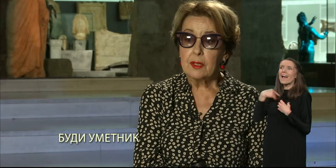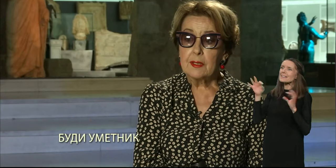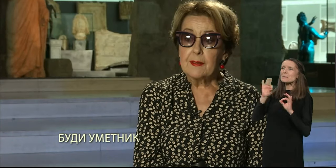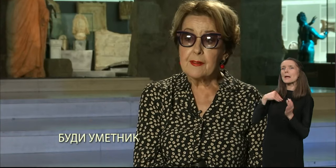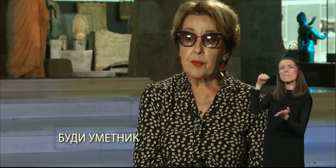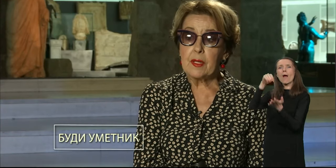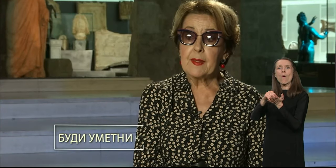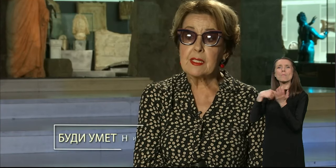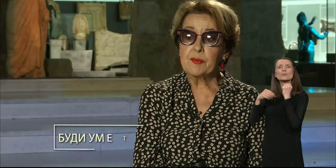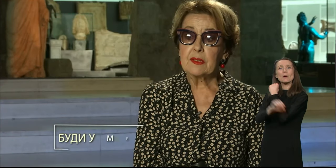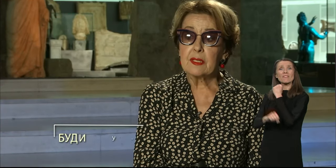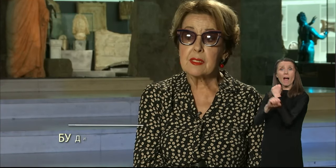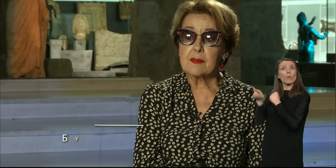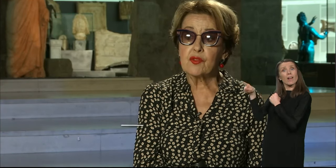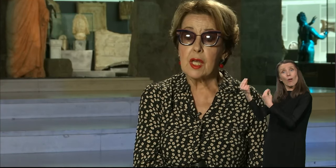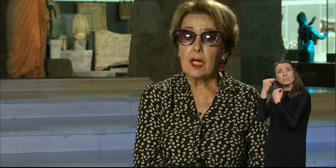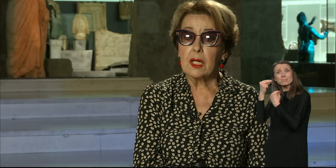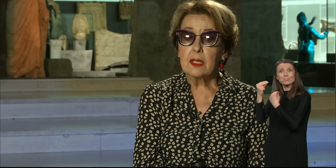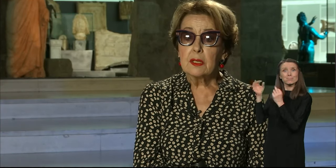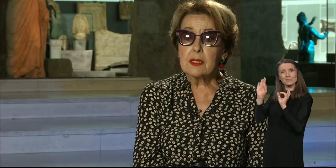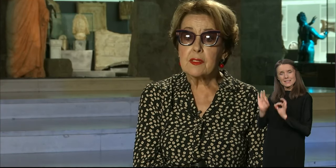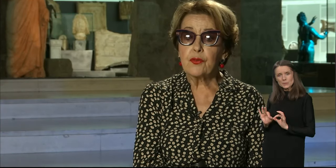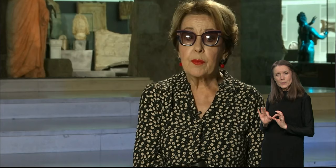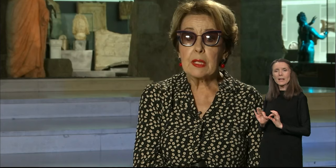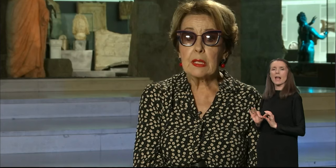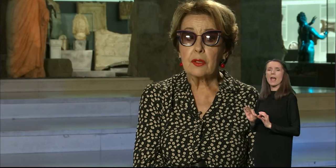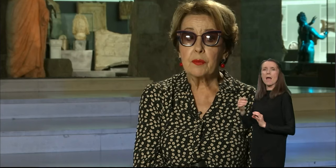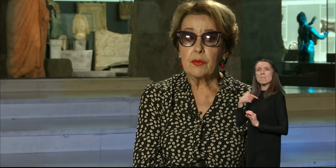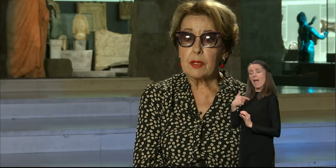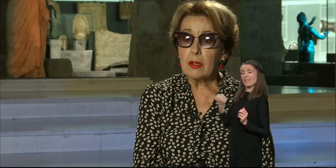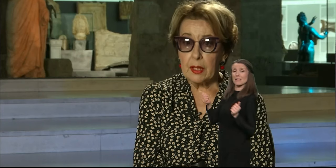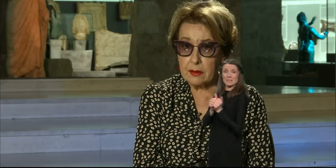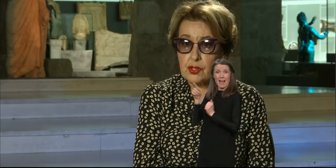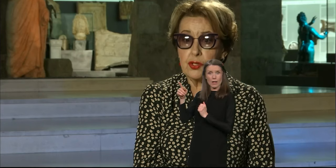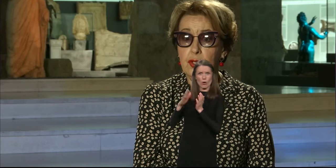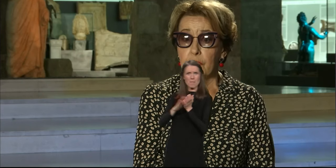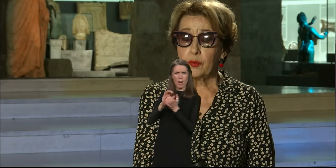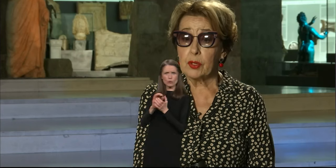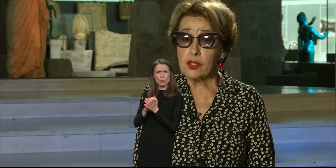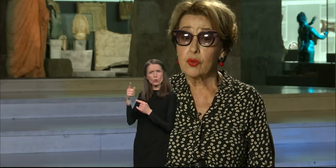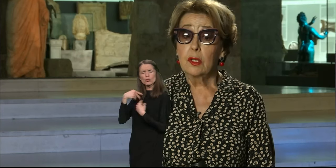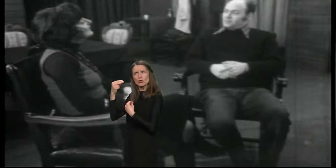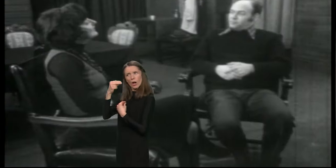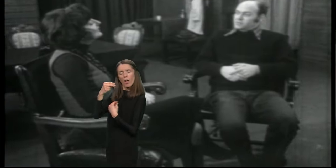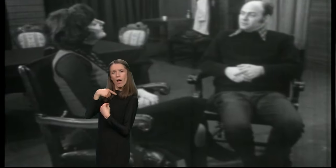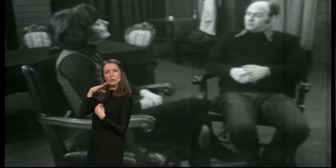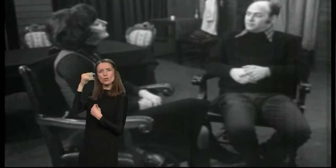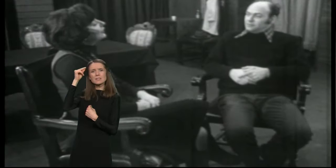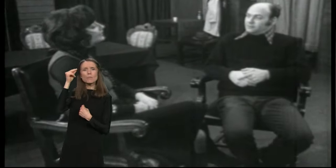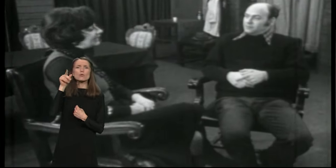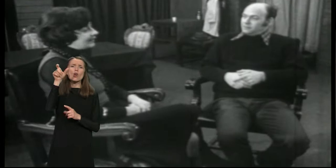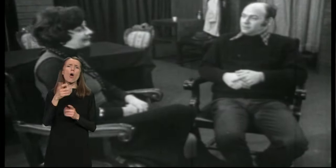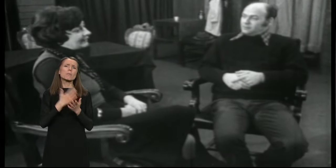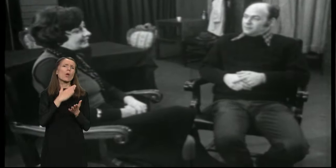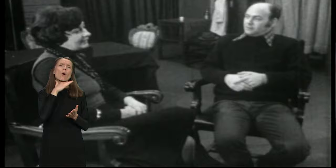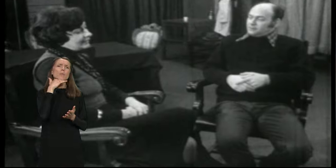akademiju. Za prijemni ispit ja sam uz njega se formirala. On je bio jako etičan čovek u poslu. Sad, naravno,